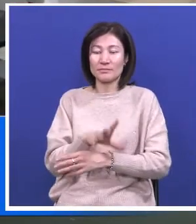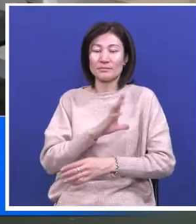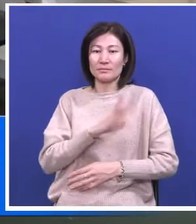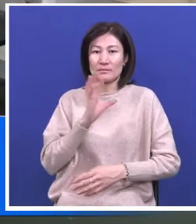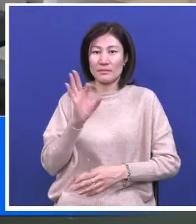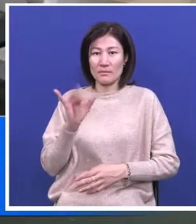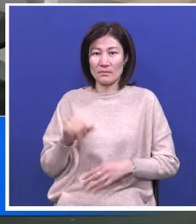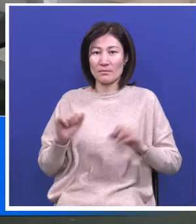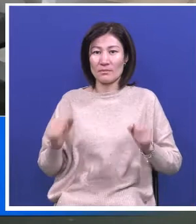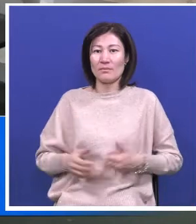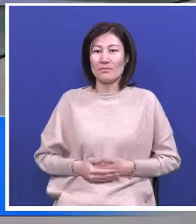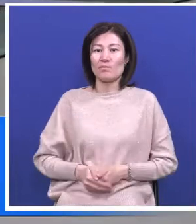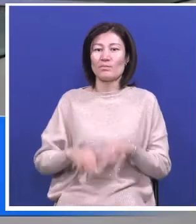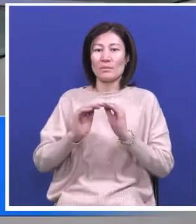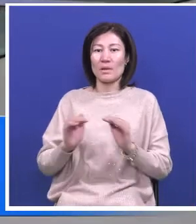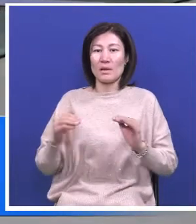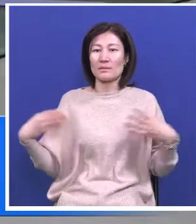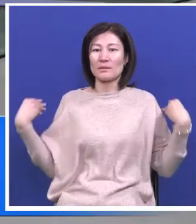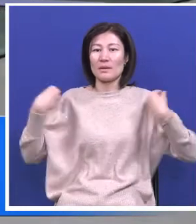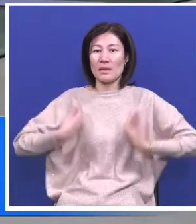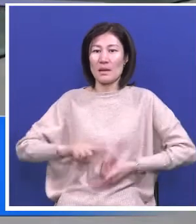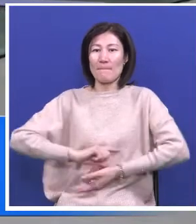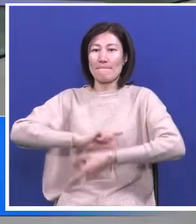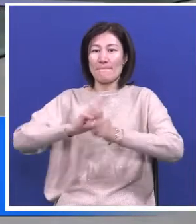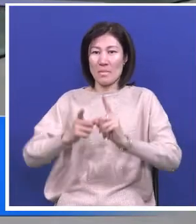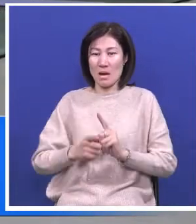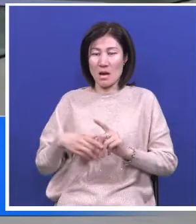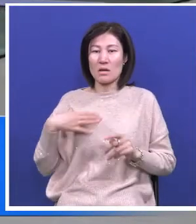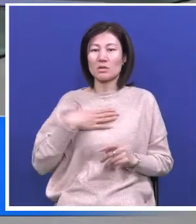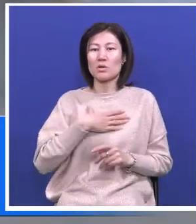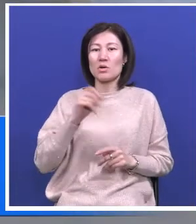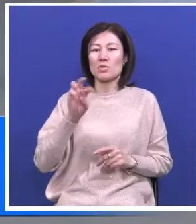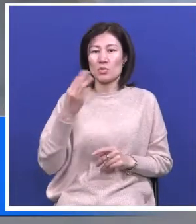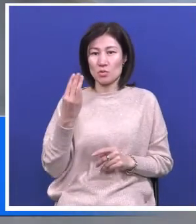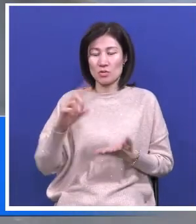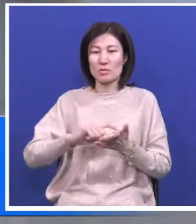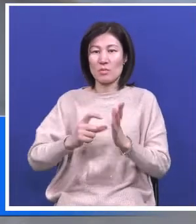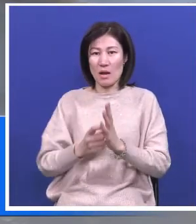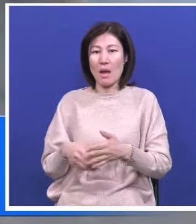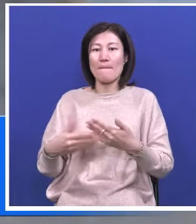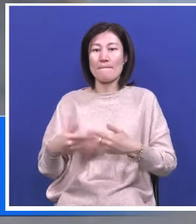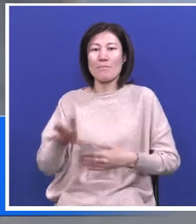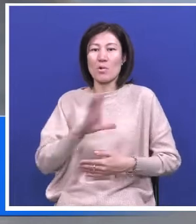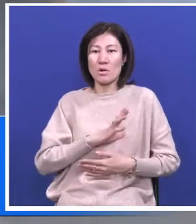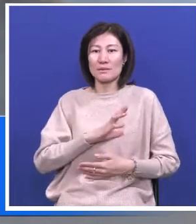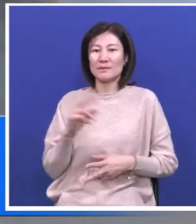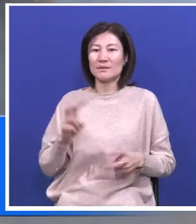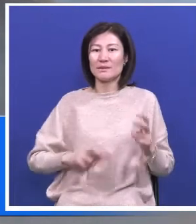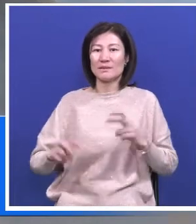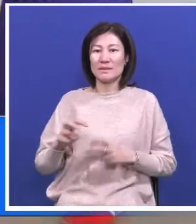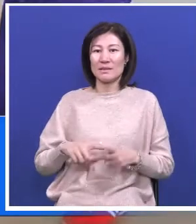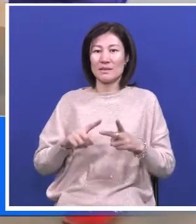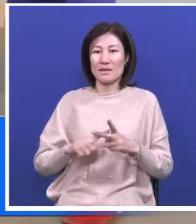қондырғылары орнатылуы, балалардың киім ауыстыратын және жуынатын жеке бөлмесі болуы керек. Дегенмен аралау барысында